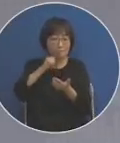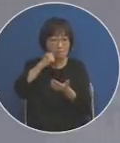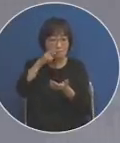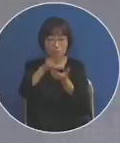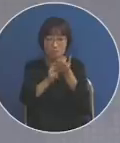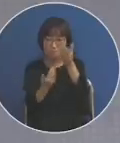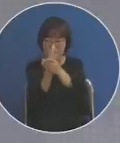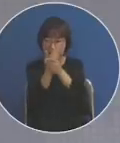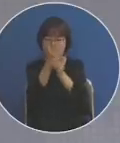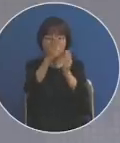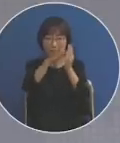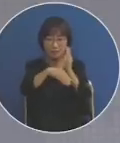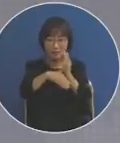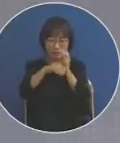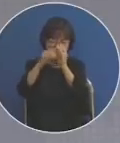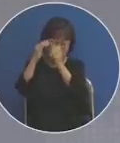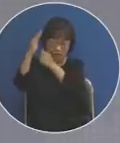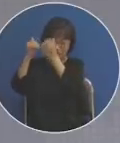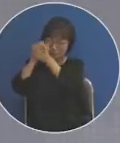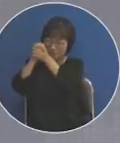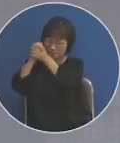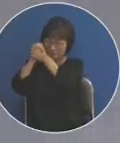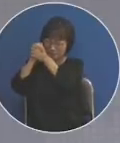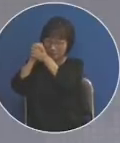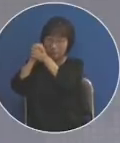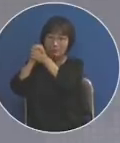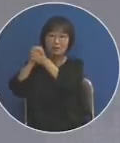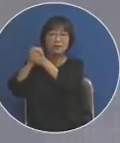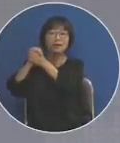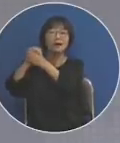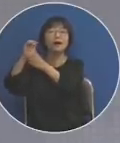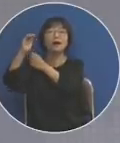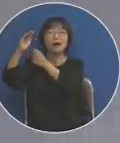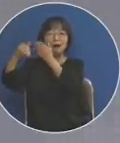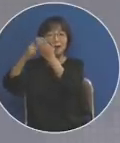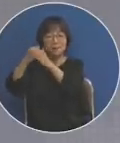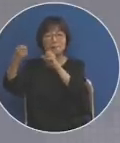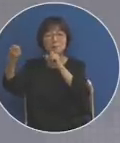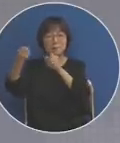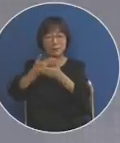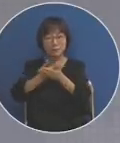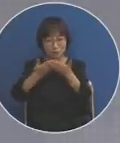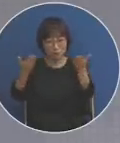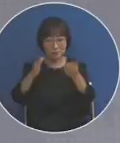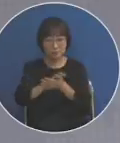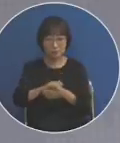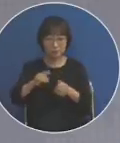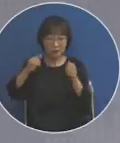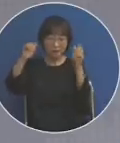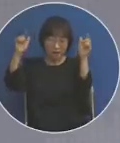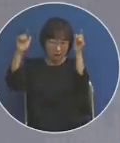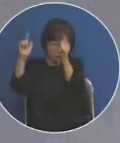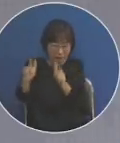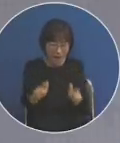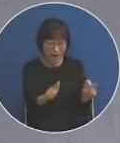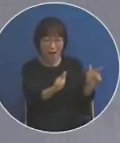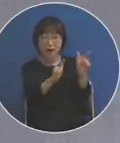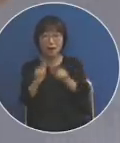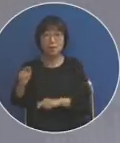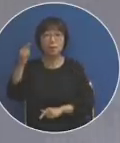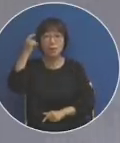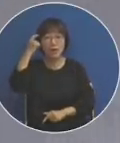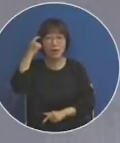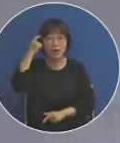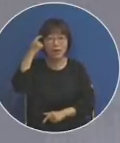problem, pray 24/7 and then you'll absolutely see the fulfillment of God's word. 왜 종일 종야입니까? Why is it all day and all night? 하나님이 여러분